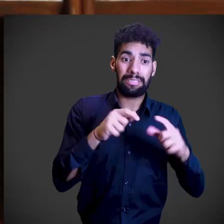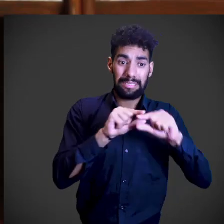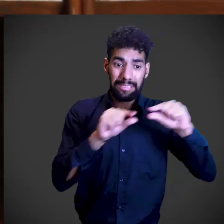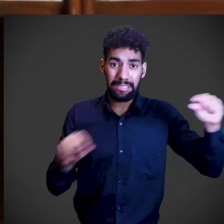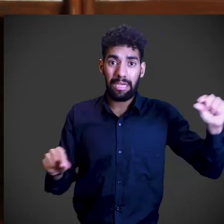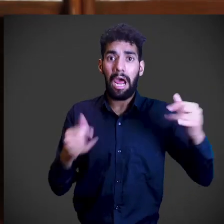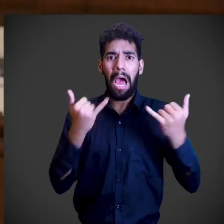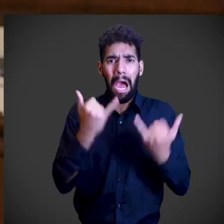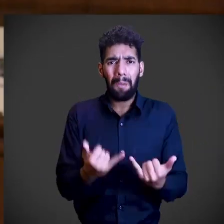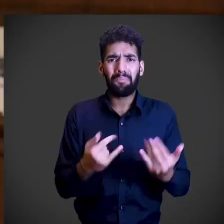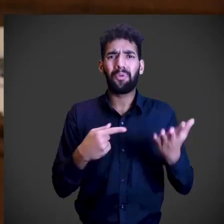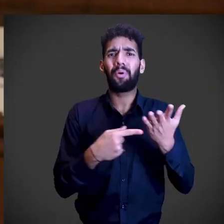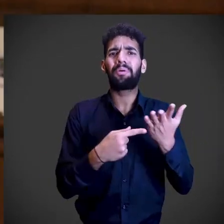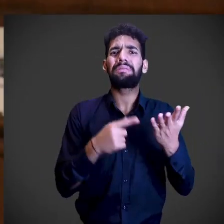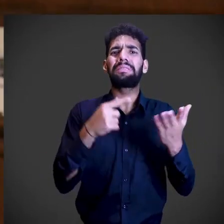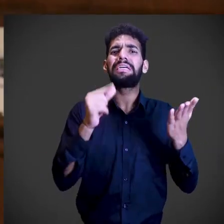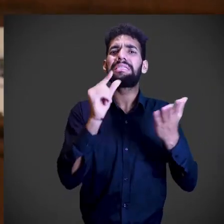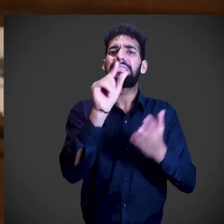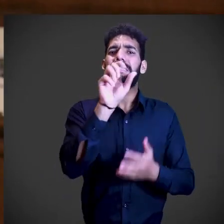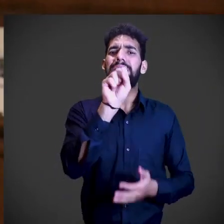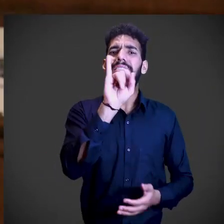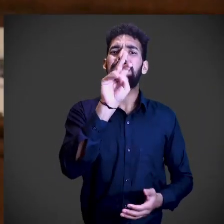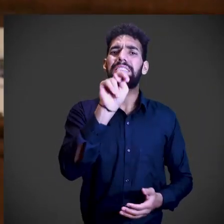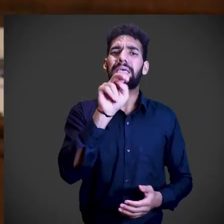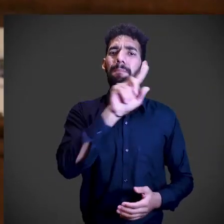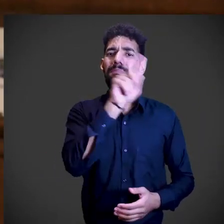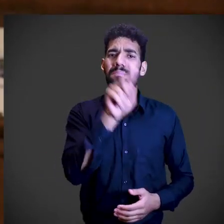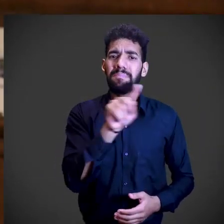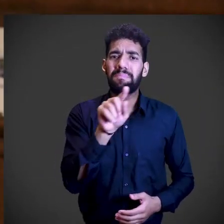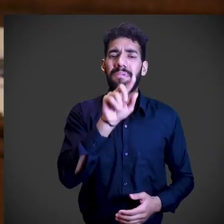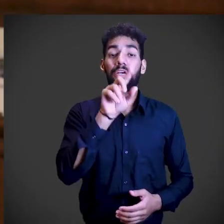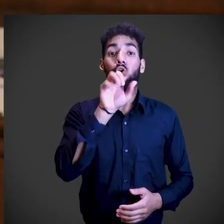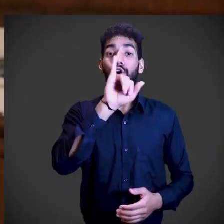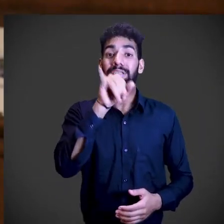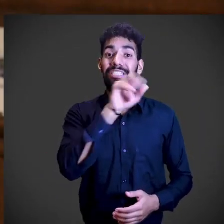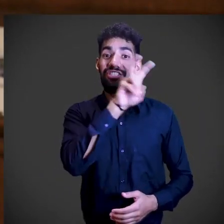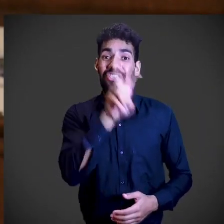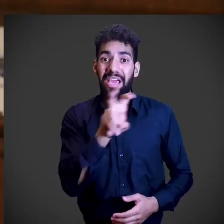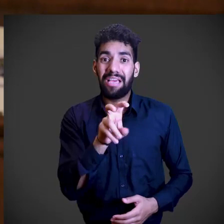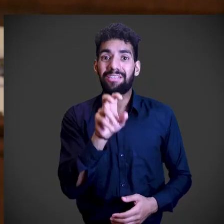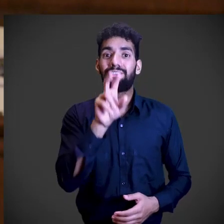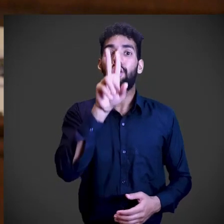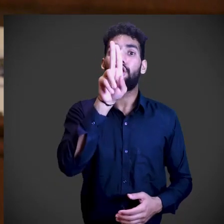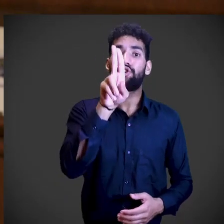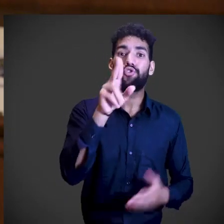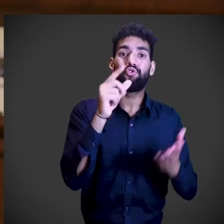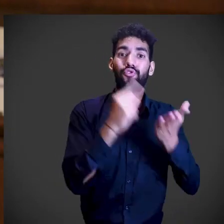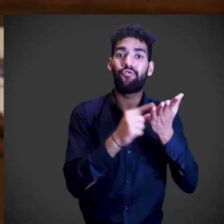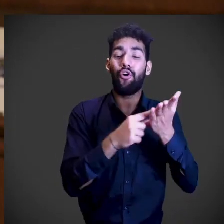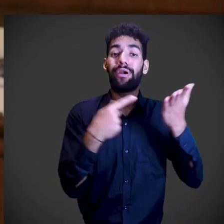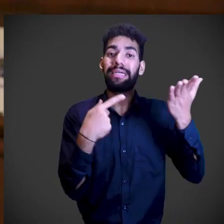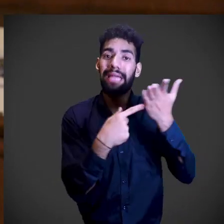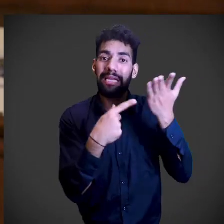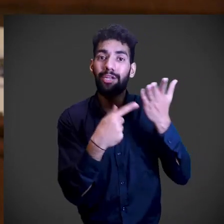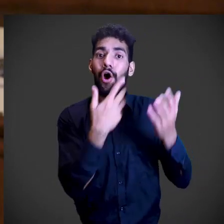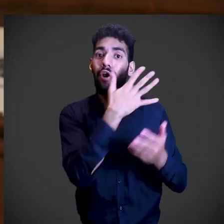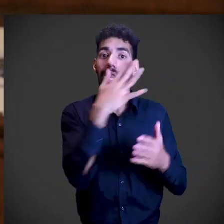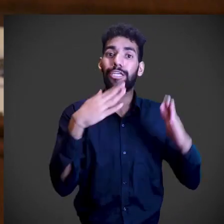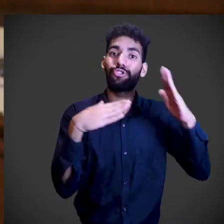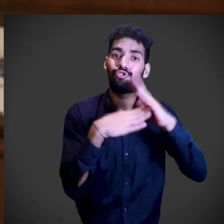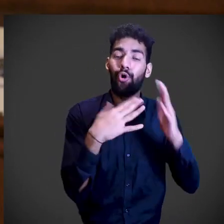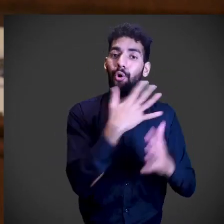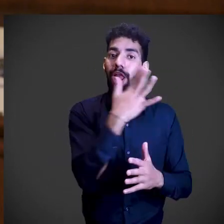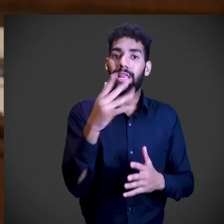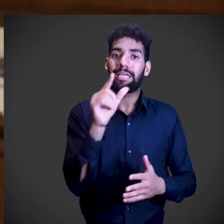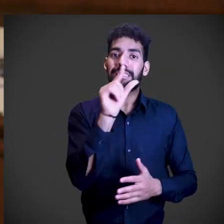हैं, टेलीनॉर है, जैस है और कंपनियां हैं, अब कितना सस्ता हो गया और हर बंदे के पास टेलीफोन है। इसी तरह